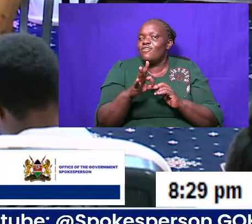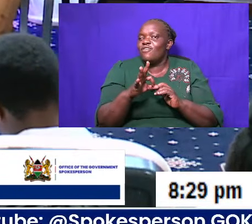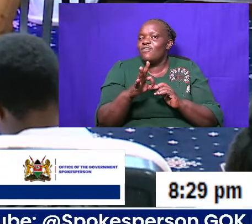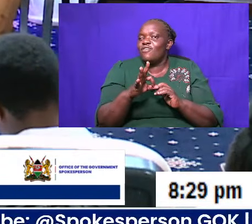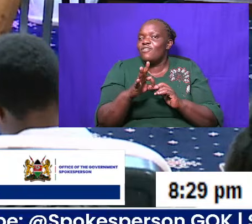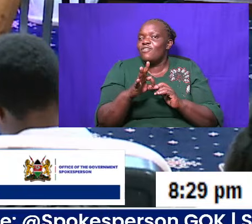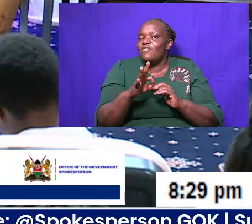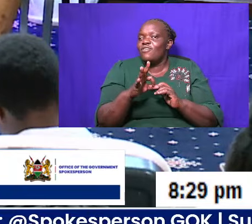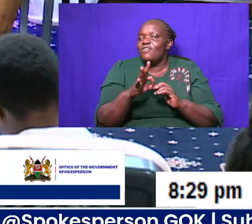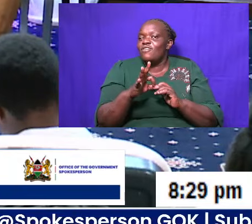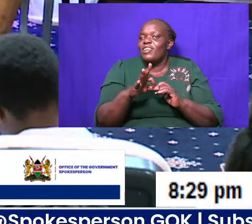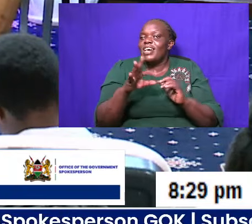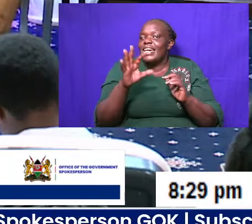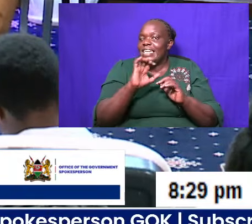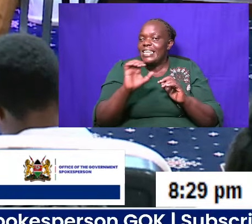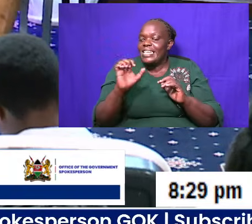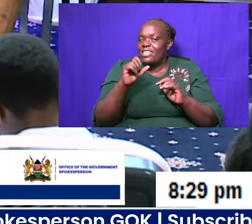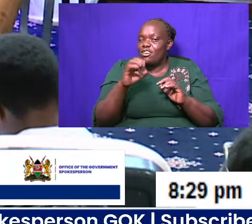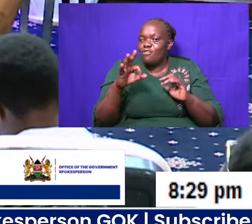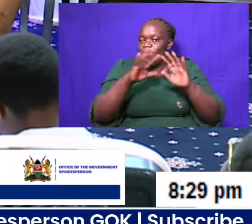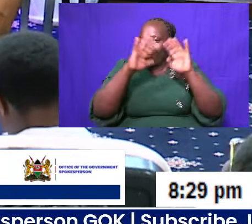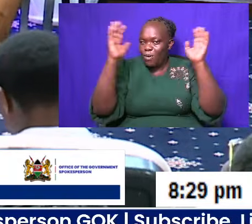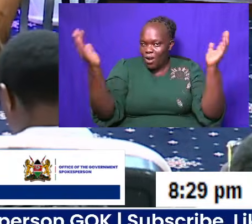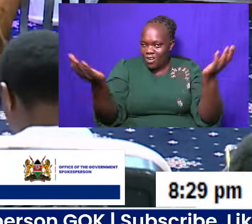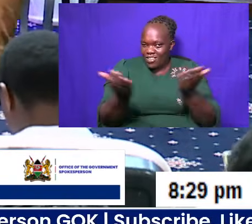East of the world. Thank you very much.